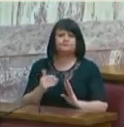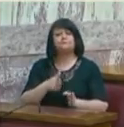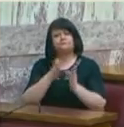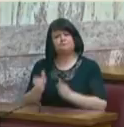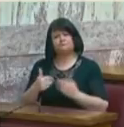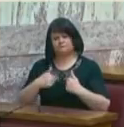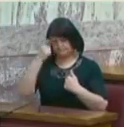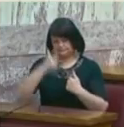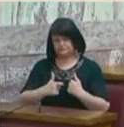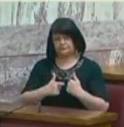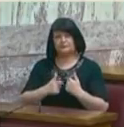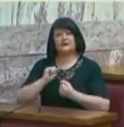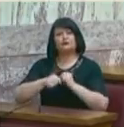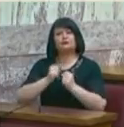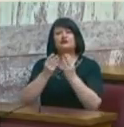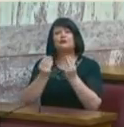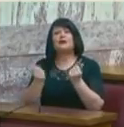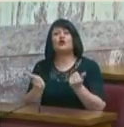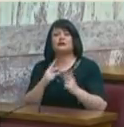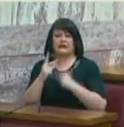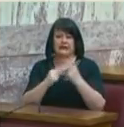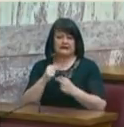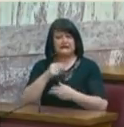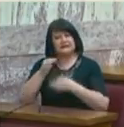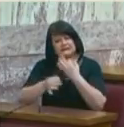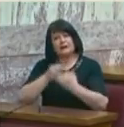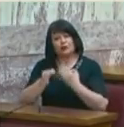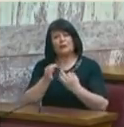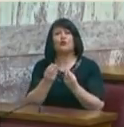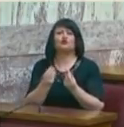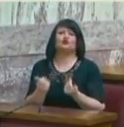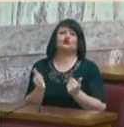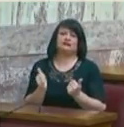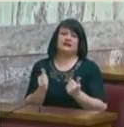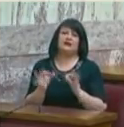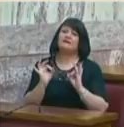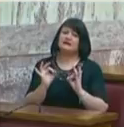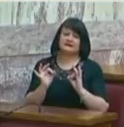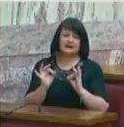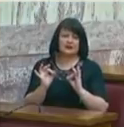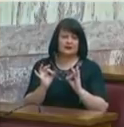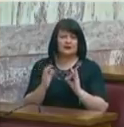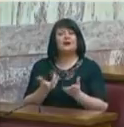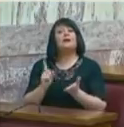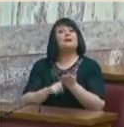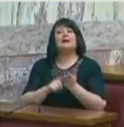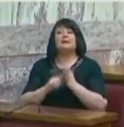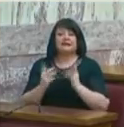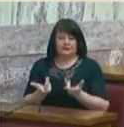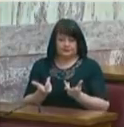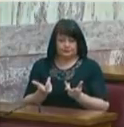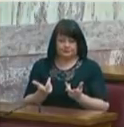είναι παραγωγική αυτή η συζήτηση. Και για να γίνει βεβαίως αυτό, πρέπει